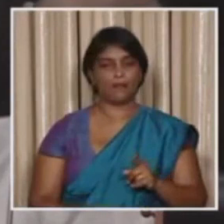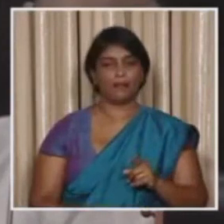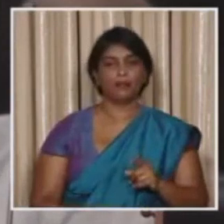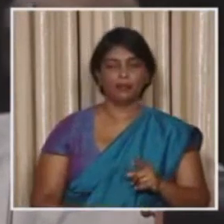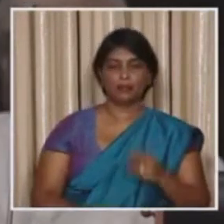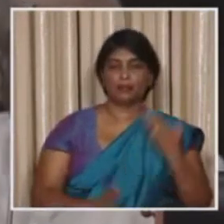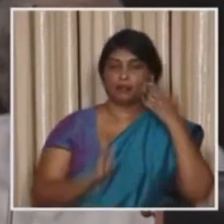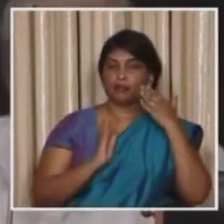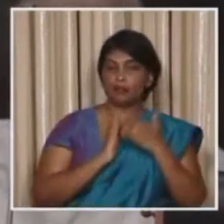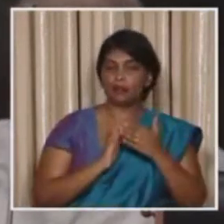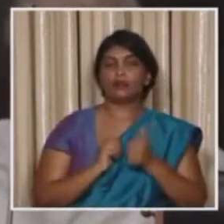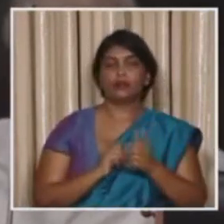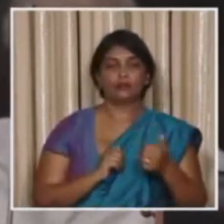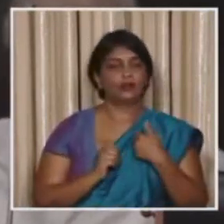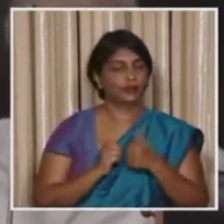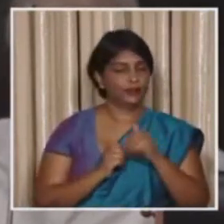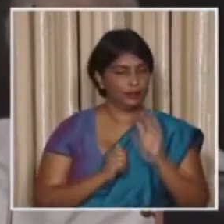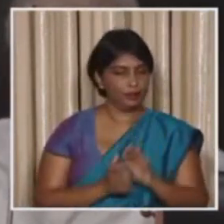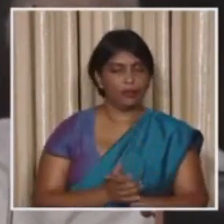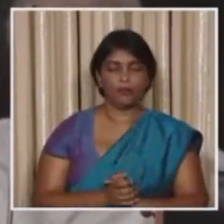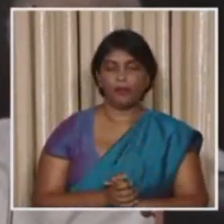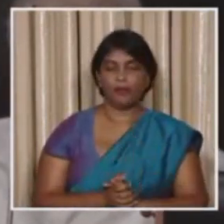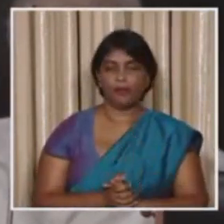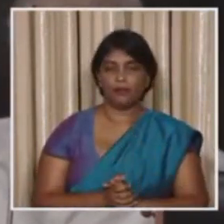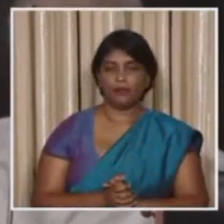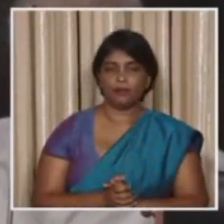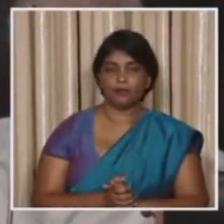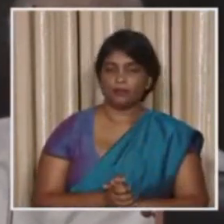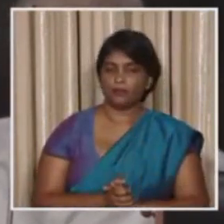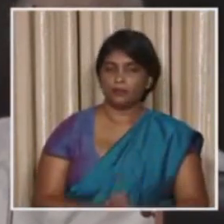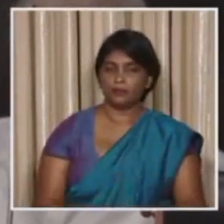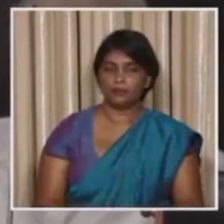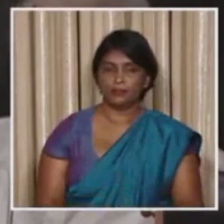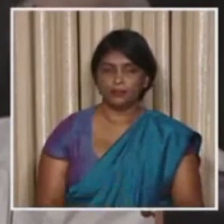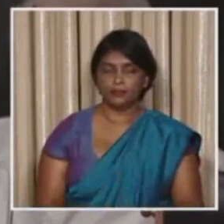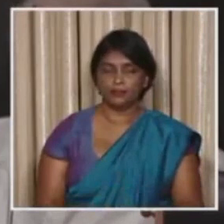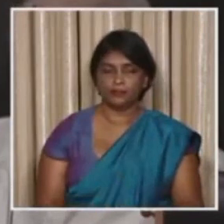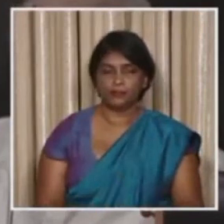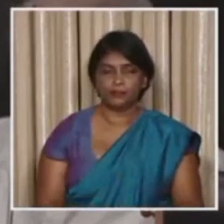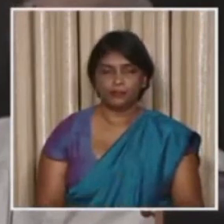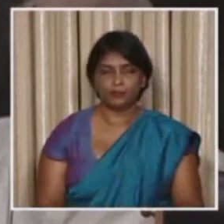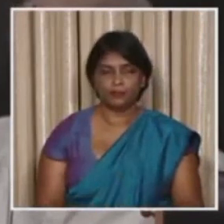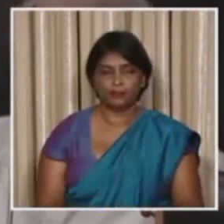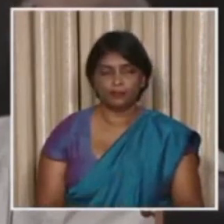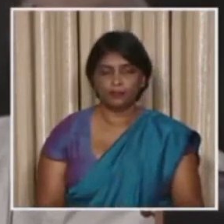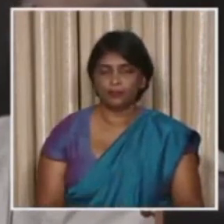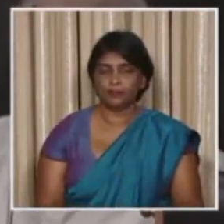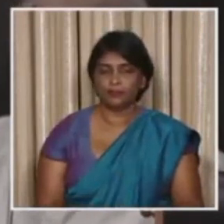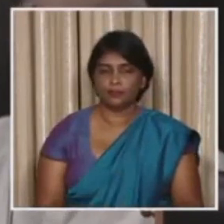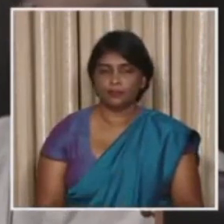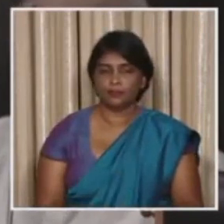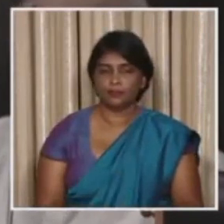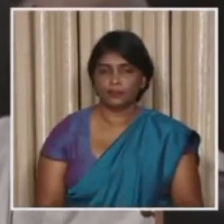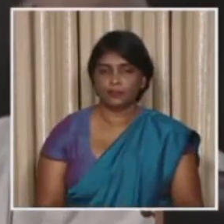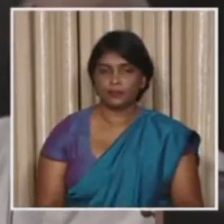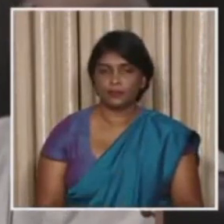Garu Kathanayakathumani, අද අප මේ පසු කරමින් සිටින්නේ කඩා වැටුණු ආර්ථිකයක් යළි ඔසවා තැබීමේ දුෂ්කර කාල